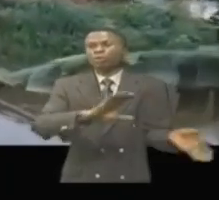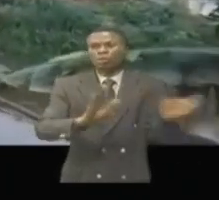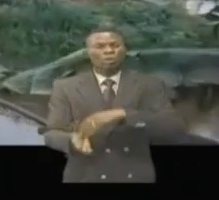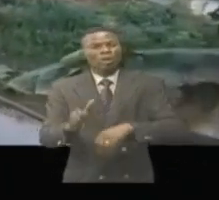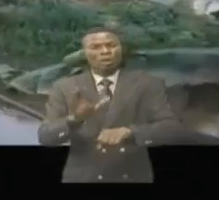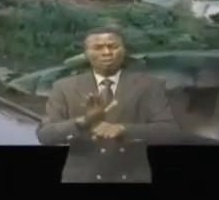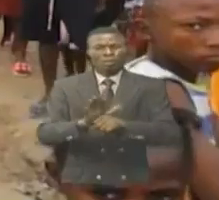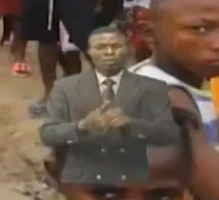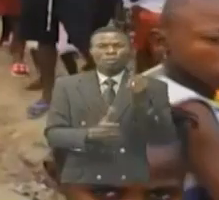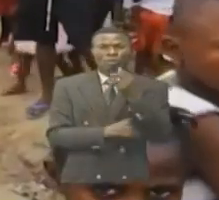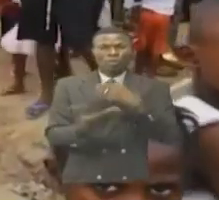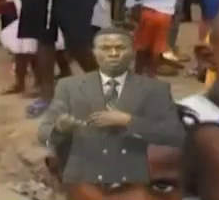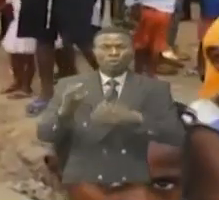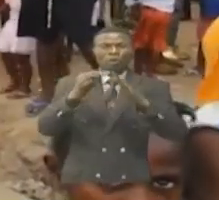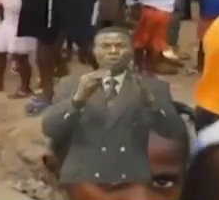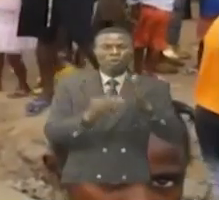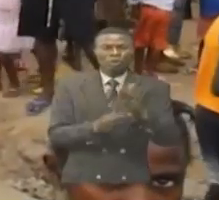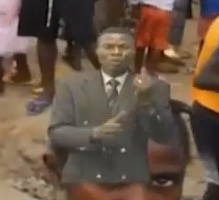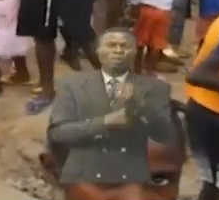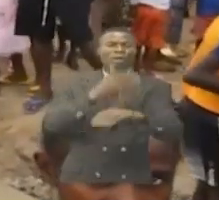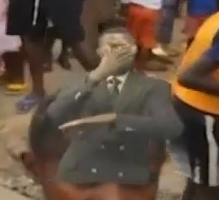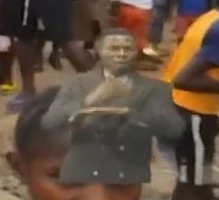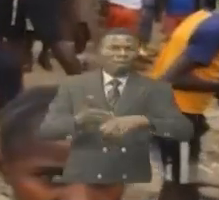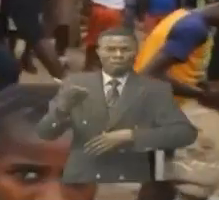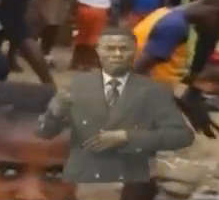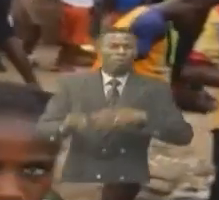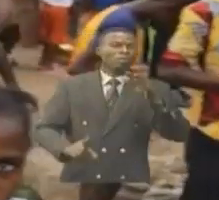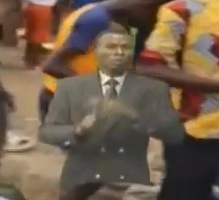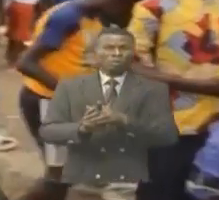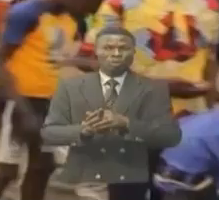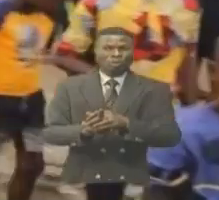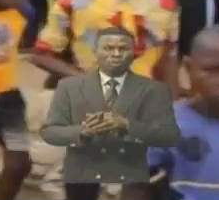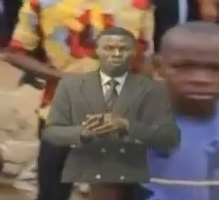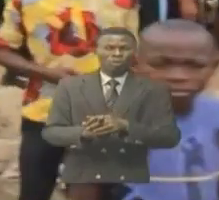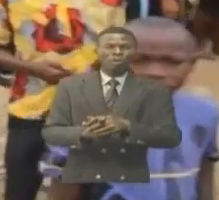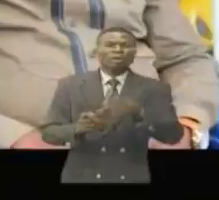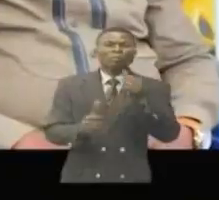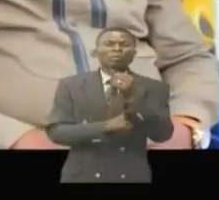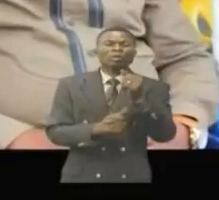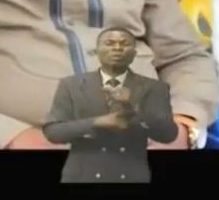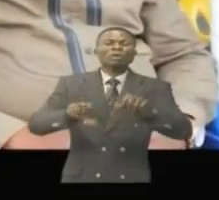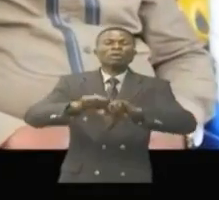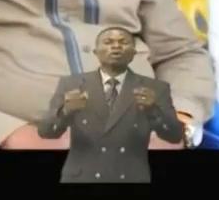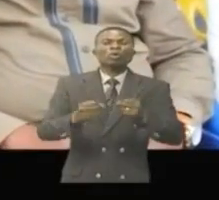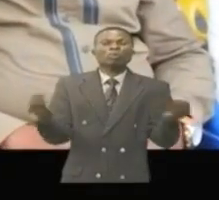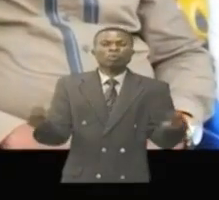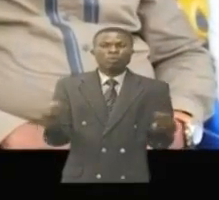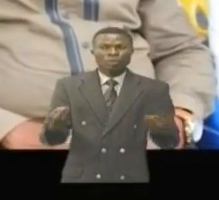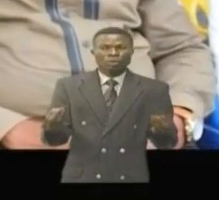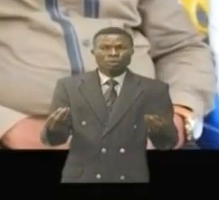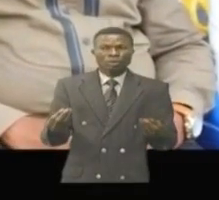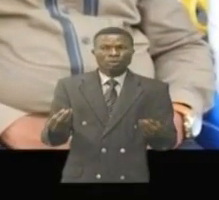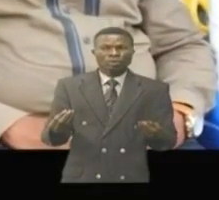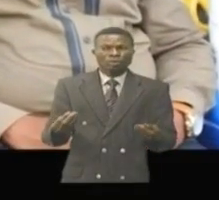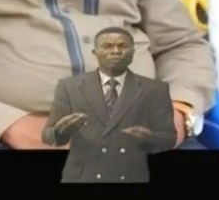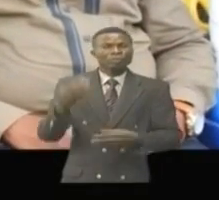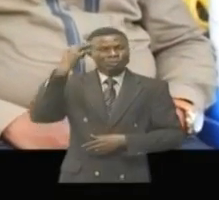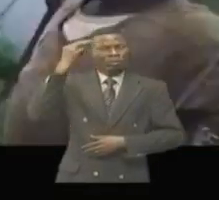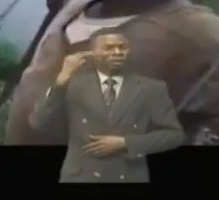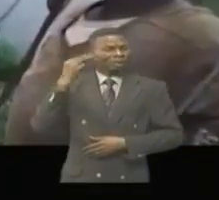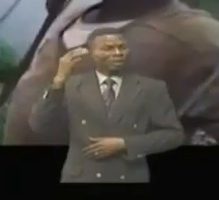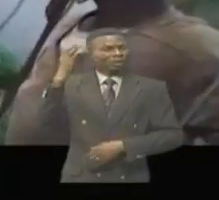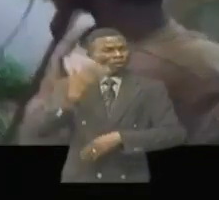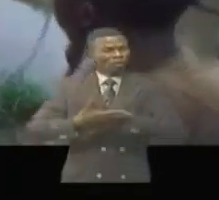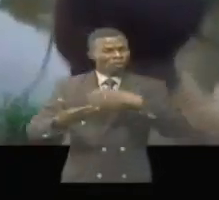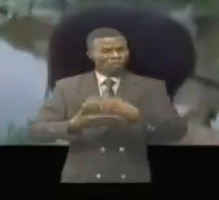ACD. Bilan, quelques blessés. Du coup, les débats sur les causes de cet incident gagnent le milieu beaumatracien et les